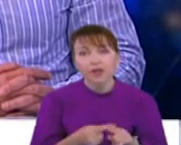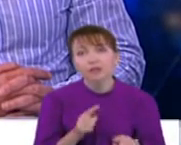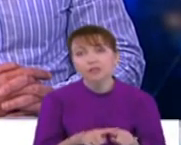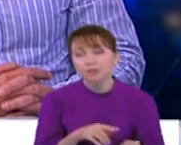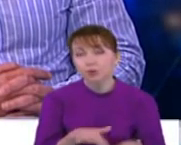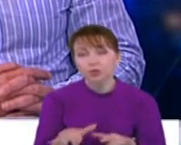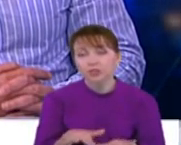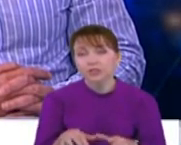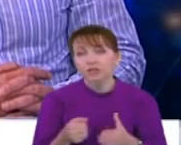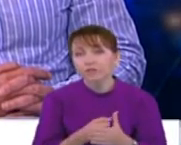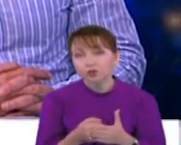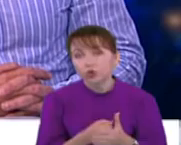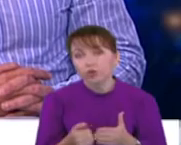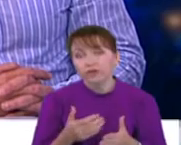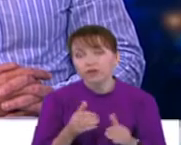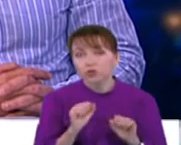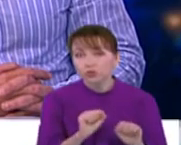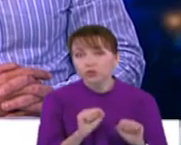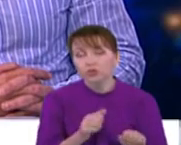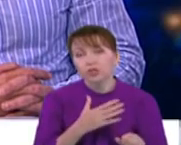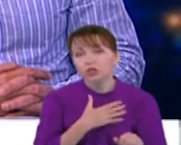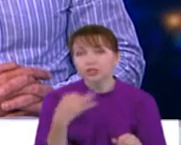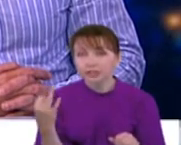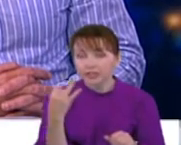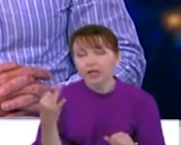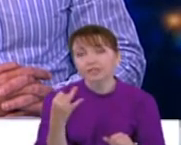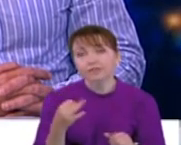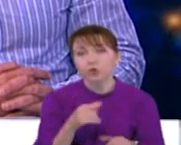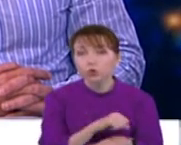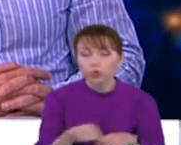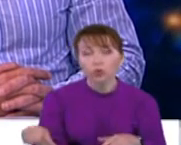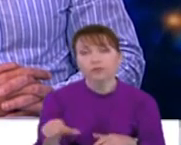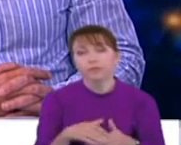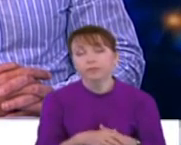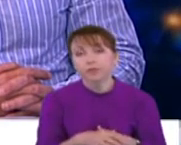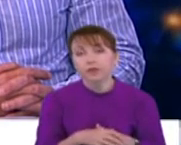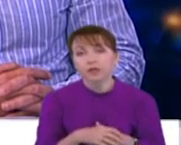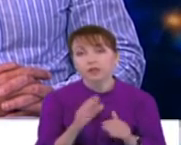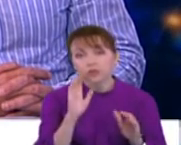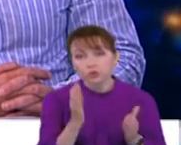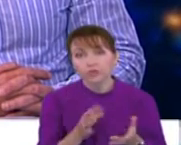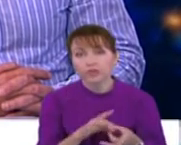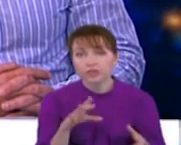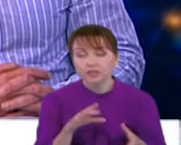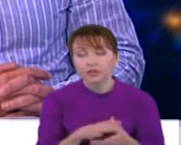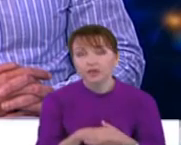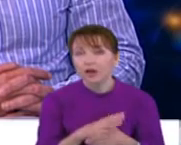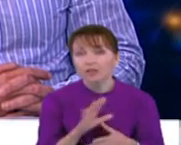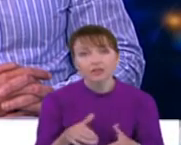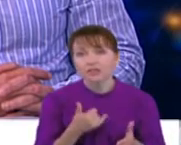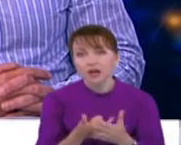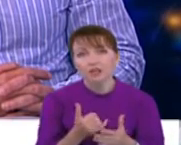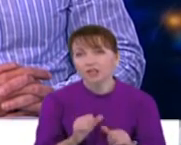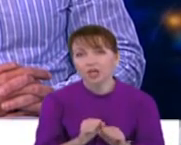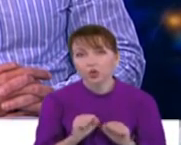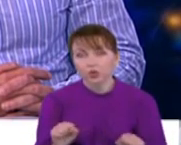наших інтересів, суверенітету, кордонів, багато чого. Але питання не заради героїки, чи